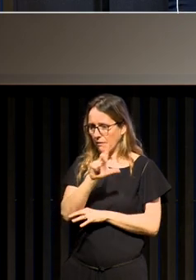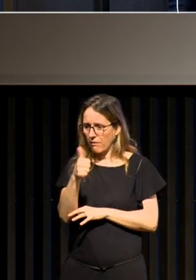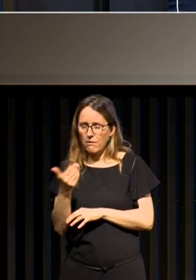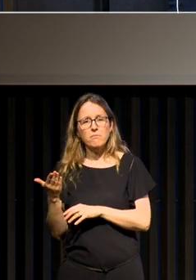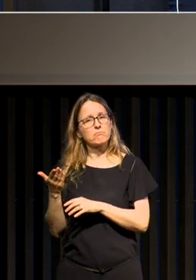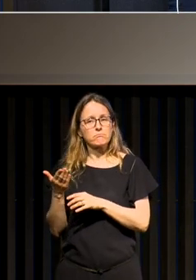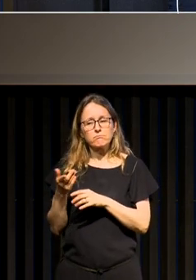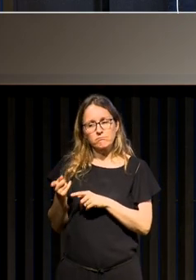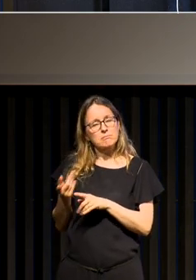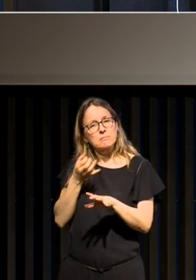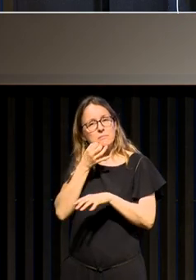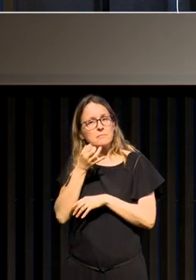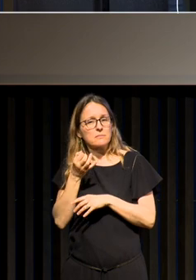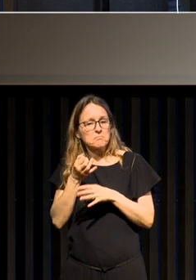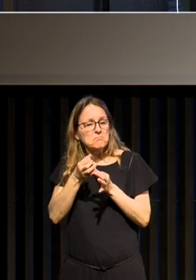2021 de 1400 demandes